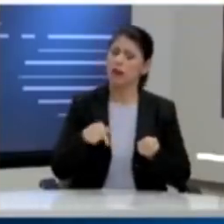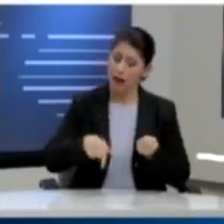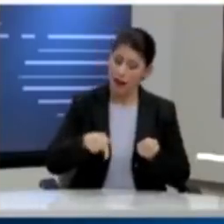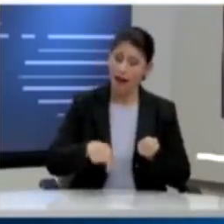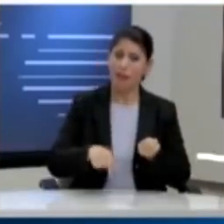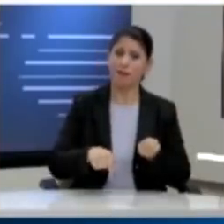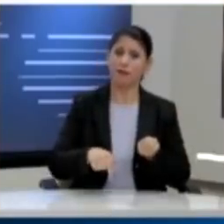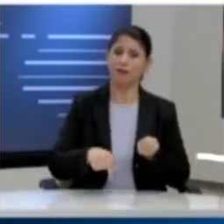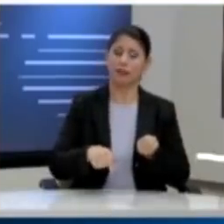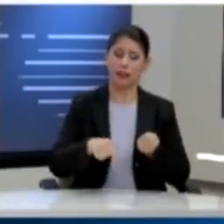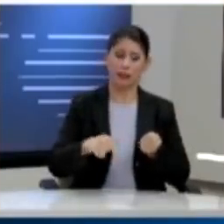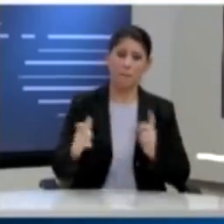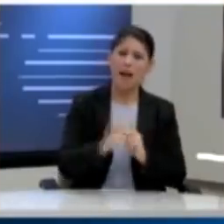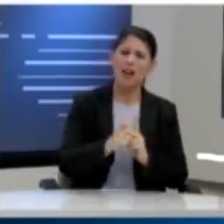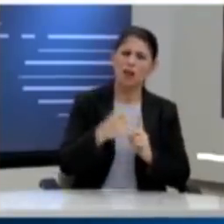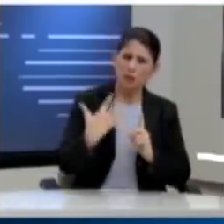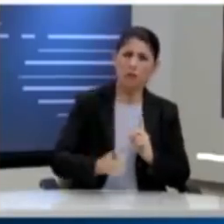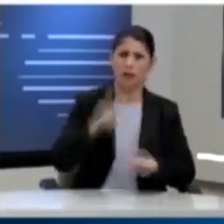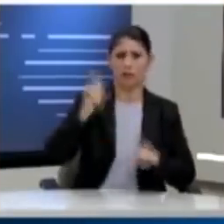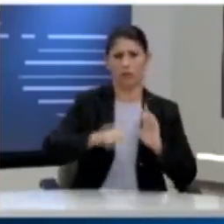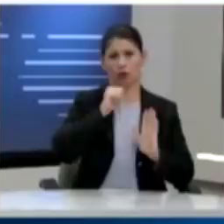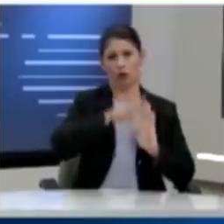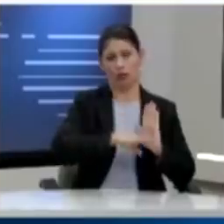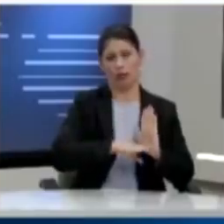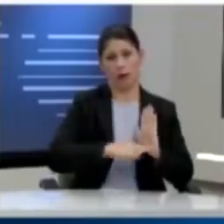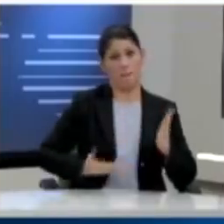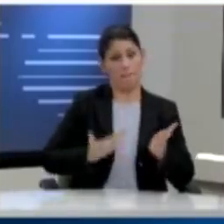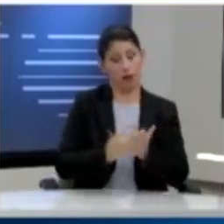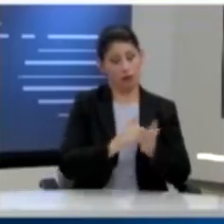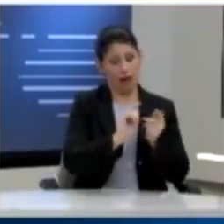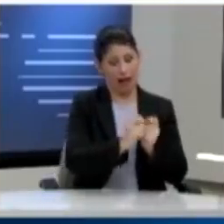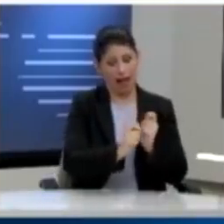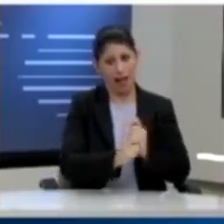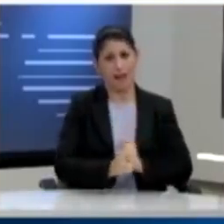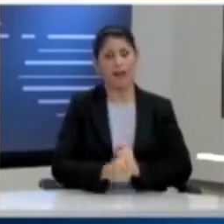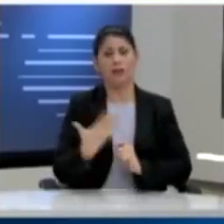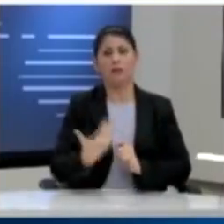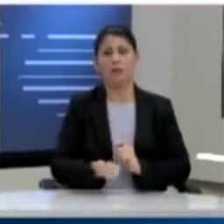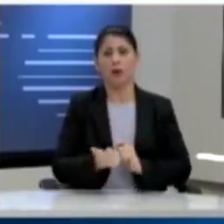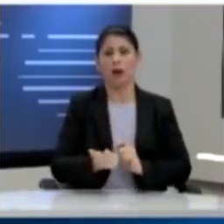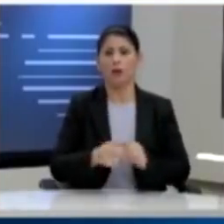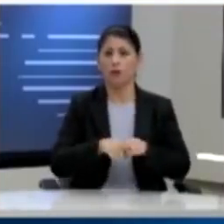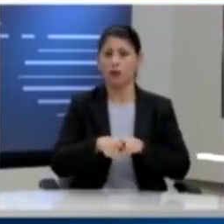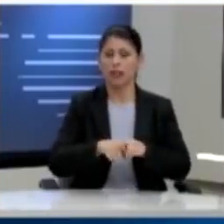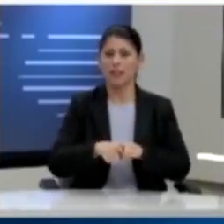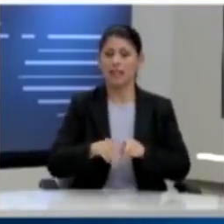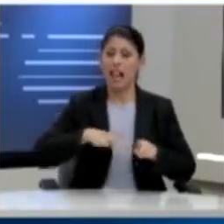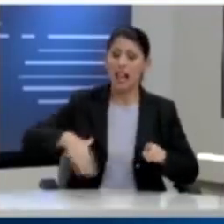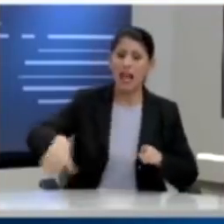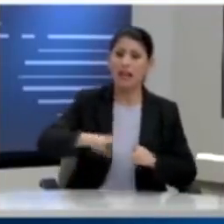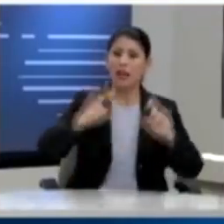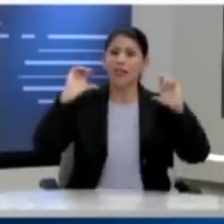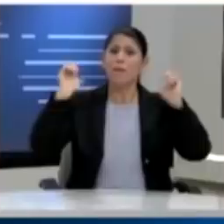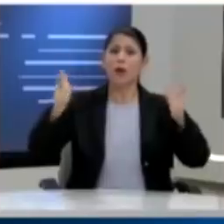ισχύοντες περιορισμοί στο Σύνταγμα. Επίσης, προτείνουμε μια σειρά αλλαγές που αφορούν λαϊκές δημοκρατικές